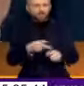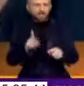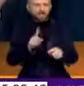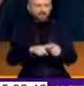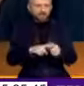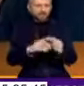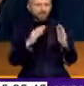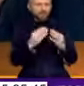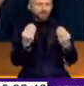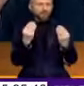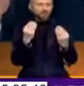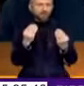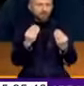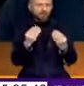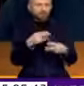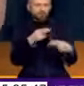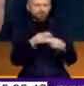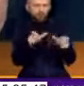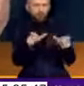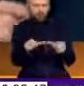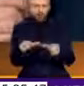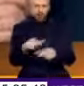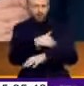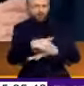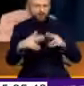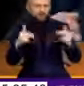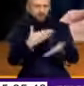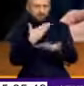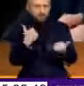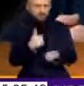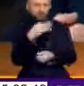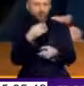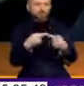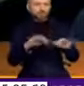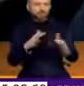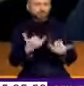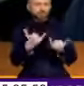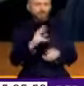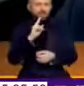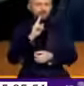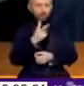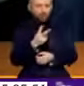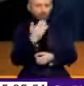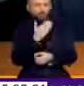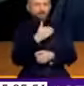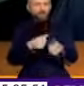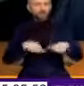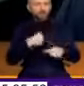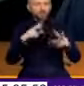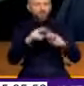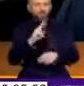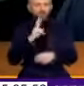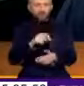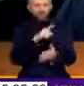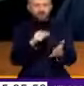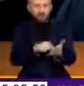вілли, перегородження берегів Дніпра немає. Ну, я вам скажу інший випадок. От я сьогодні, два роки, на останній комісії ми розглядаємо два роки